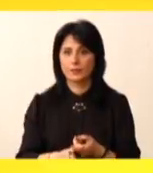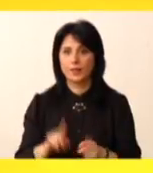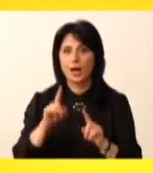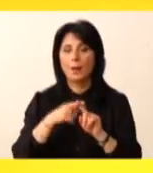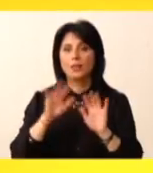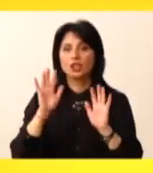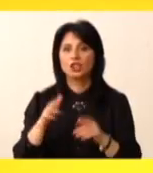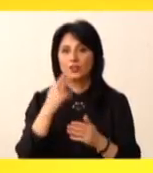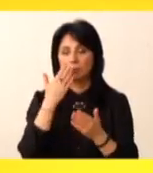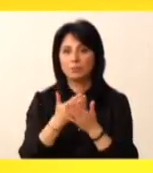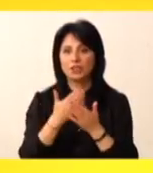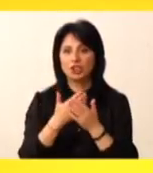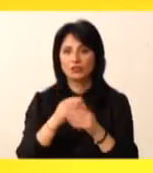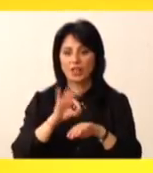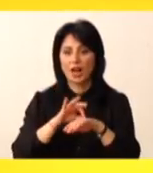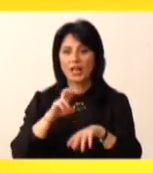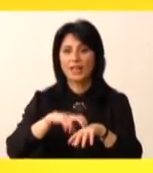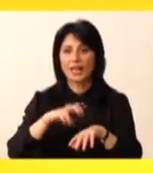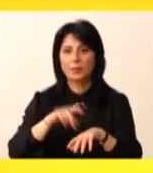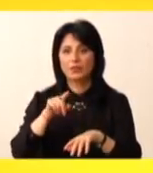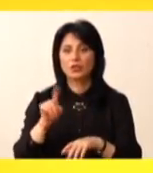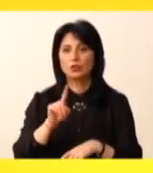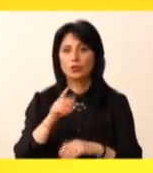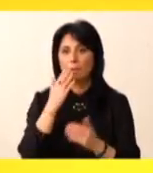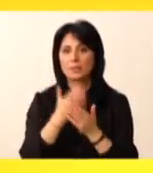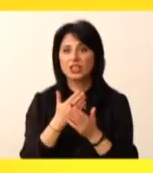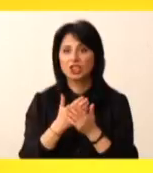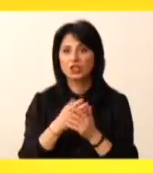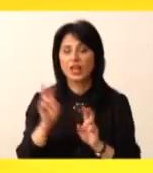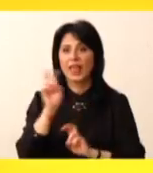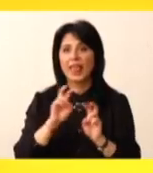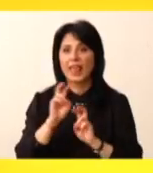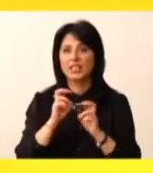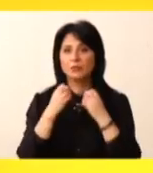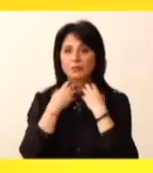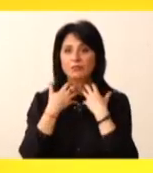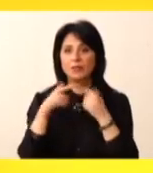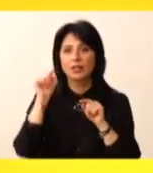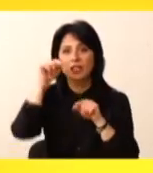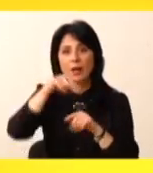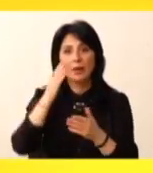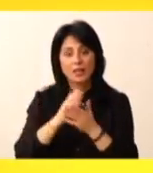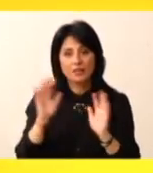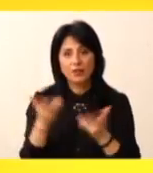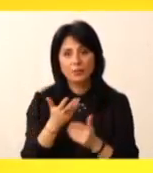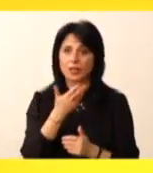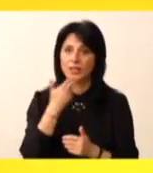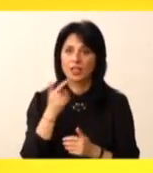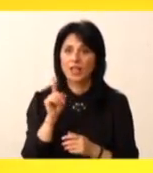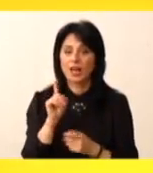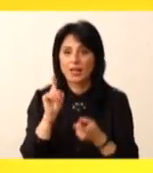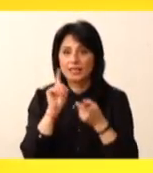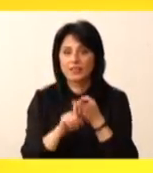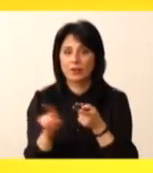ასეთ შემთხვევაში ეს არის მინიშნება დერმატოლოგისთვის, ანუ კანის ექიმისთვის, ეძებოს აუტოიმუნურ პროცესებს რაღაც შორის რაღაც